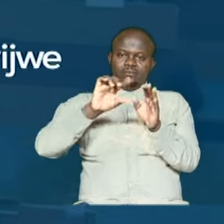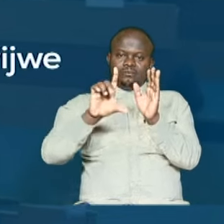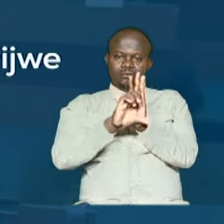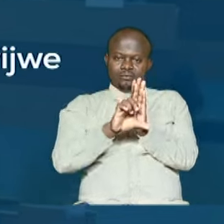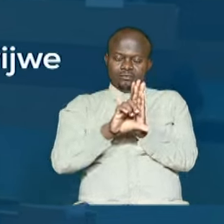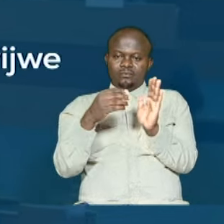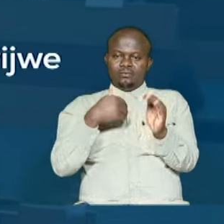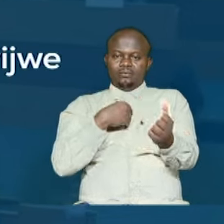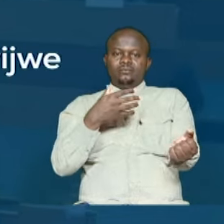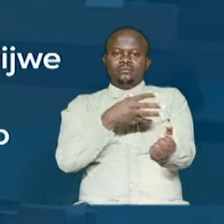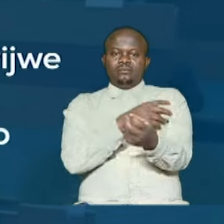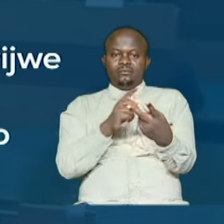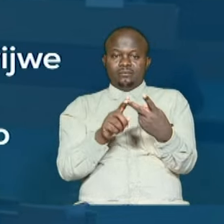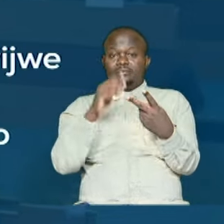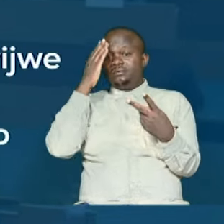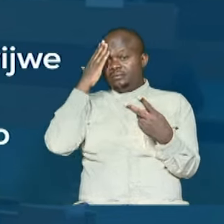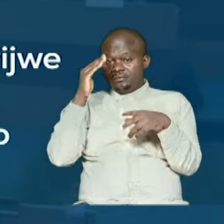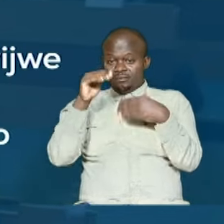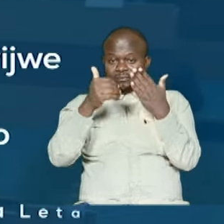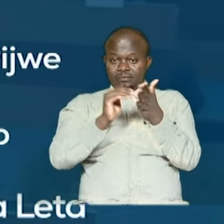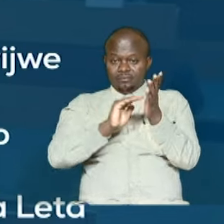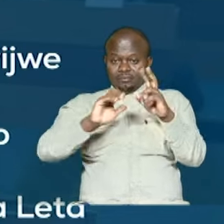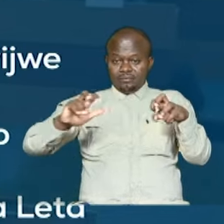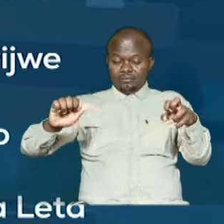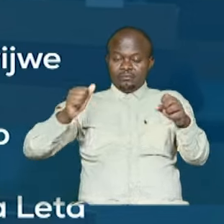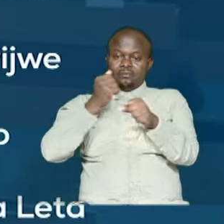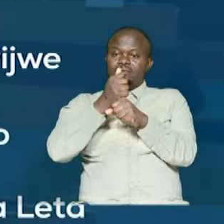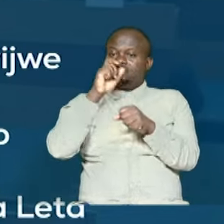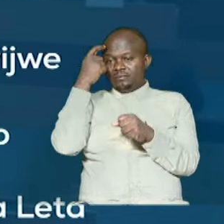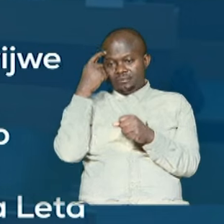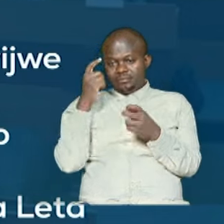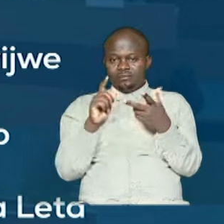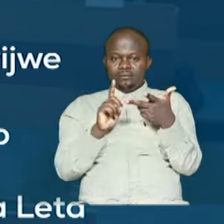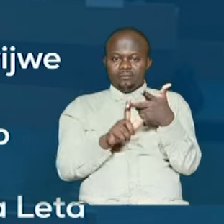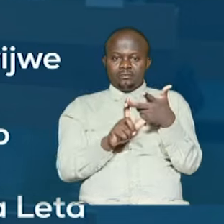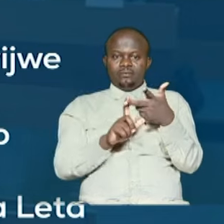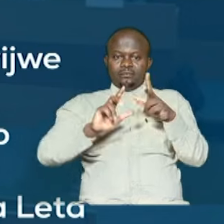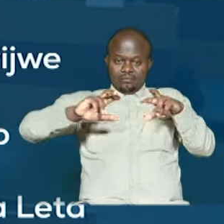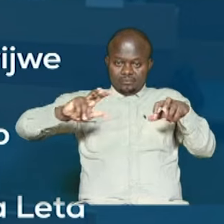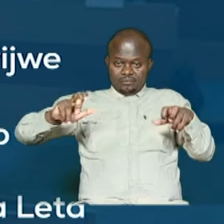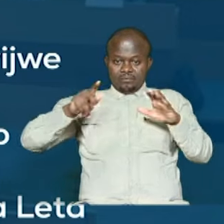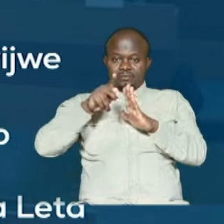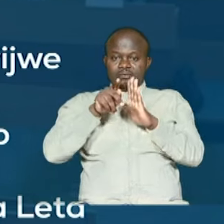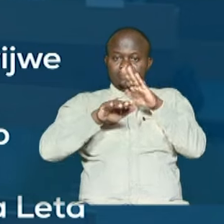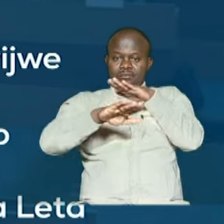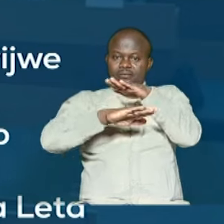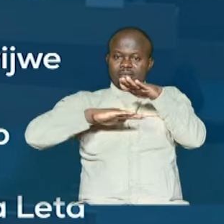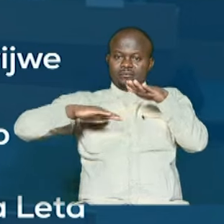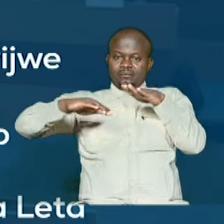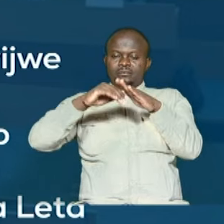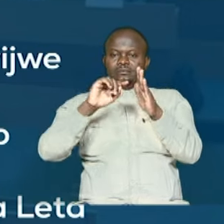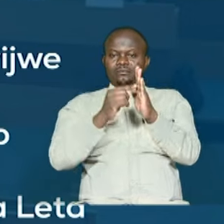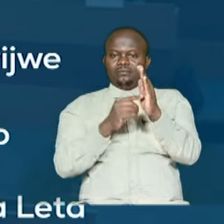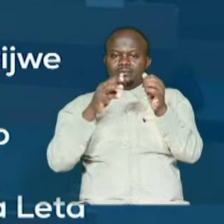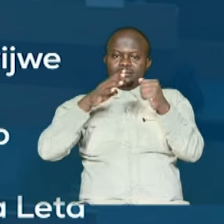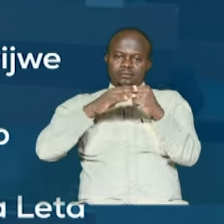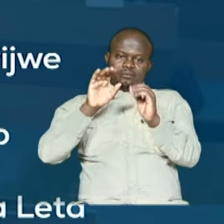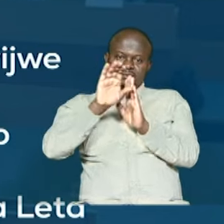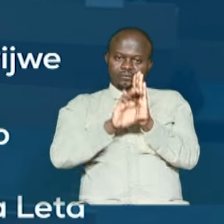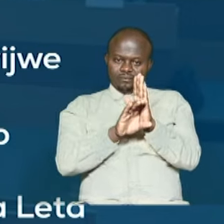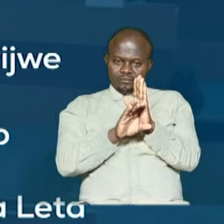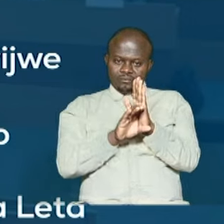ifitiye ububasha, kumenya no kugenzura imikorere ya guverinoma, kugenzura amahame shingiro avugwa mu ngingo ya 9 y'itegeko